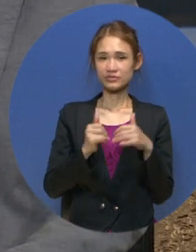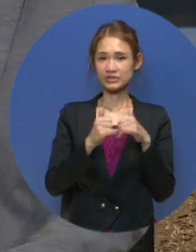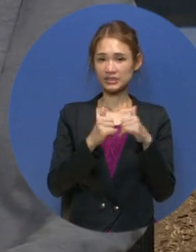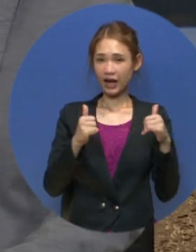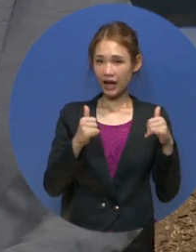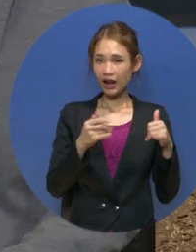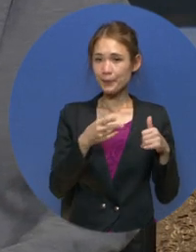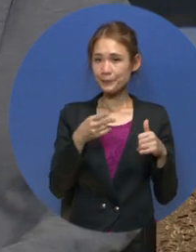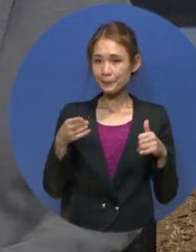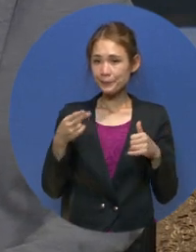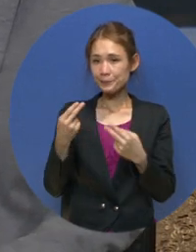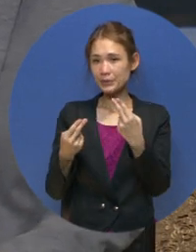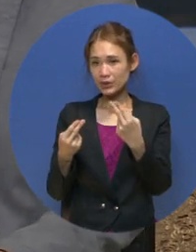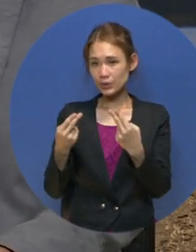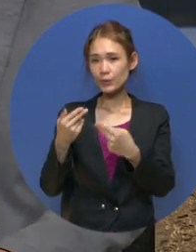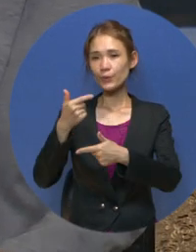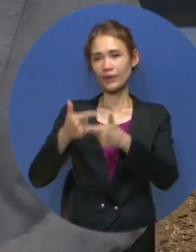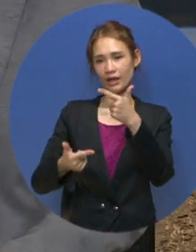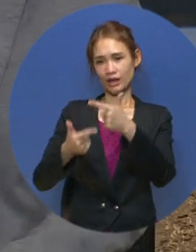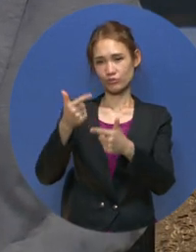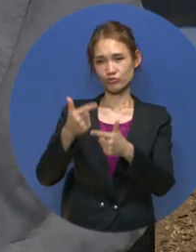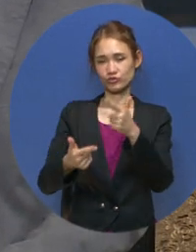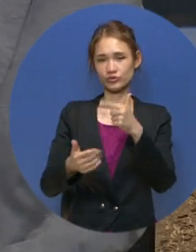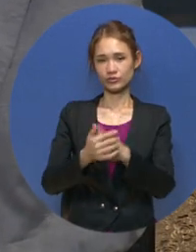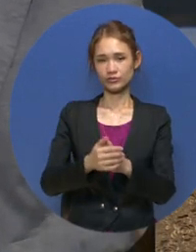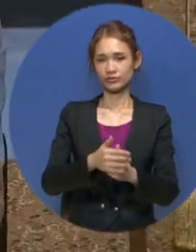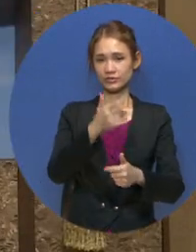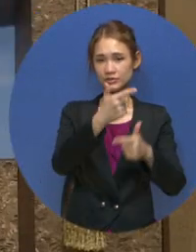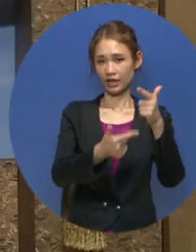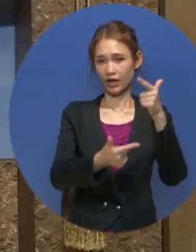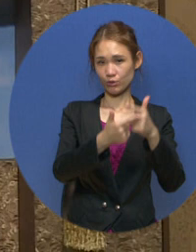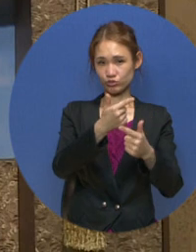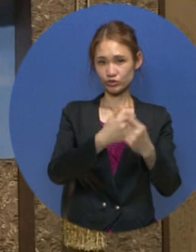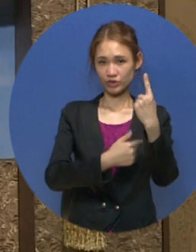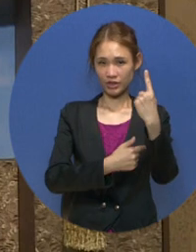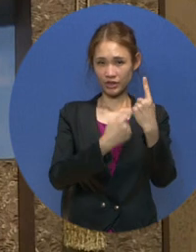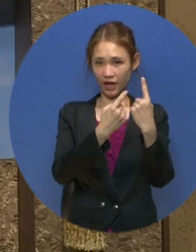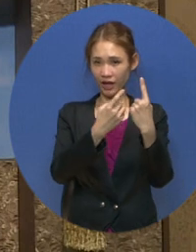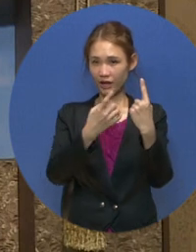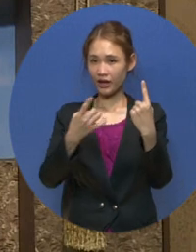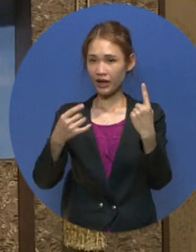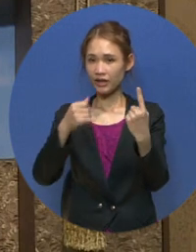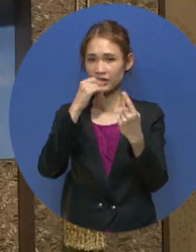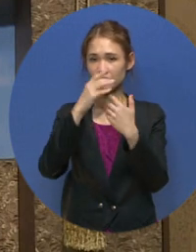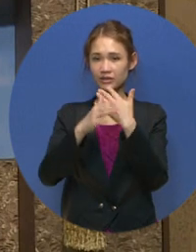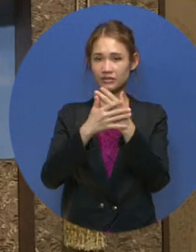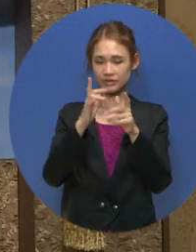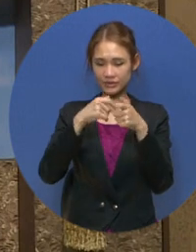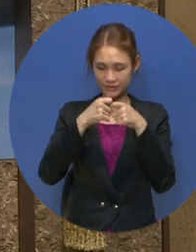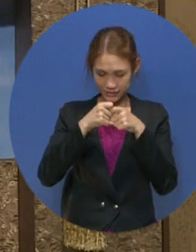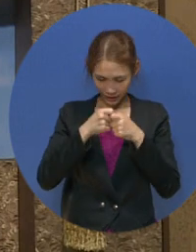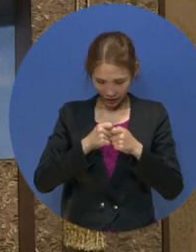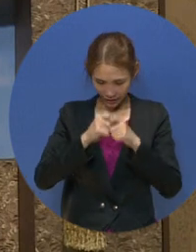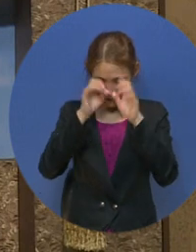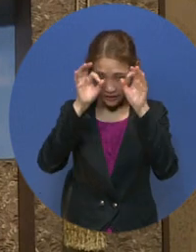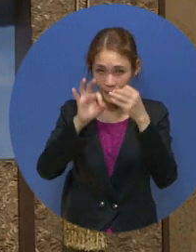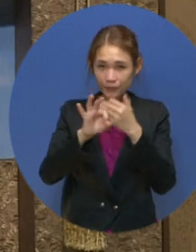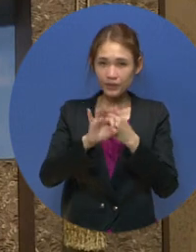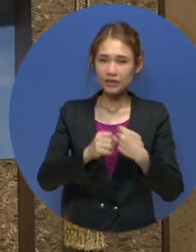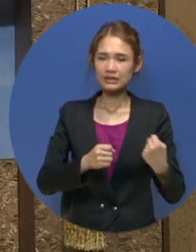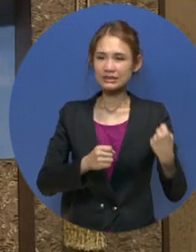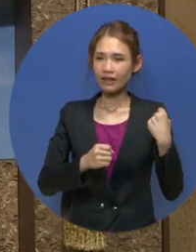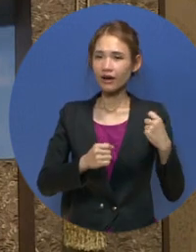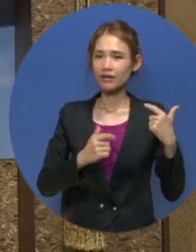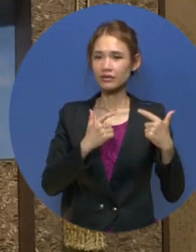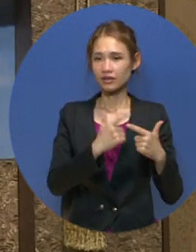사람을 나무로 비유해 봤습니다. 나무가 한 그루 한 그루 있으면 그 나무가 자세히 보이죠. 네. 뭐 튼튼한 나무도